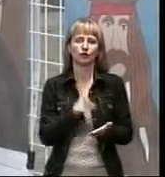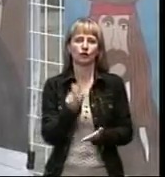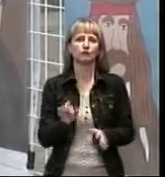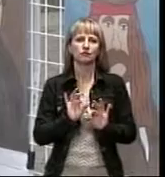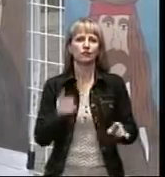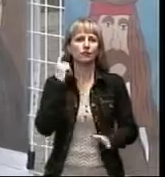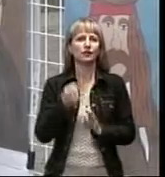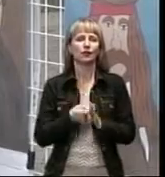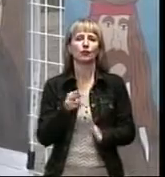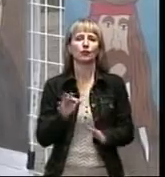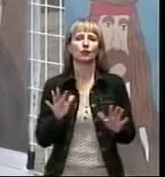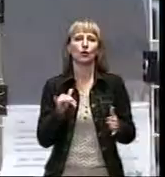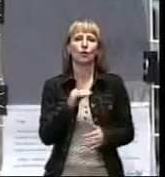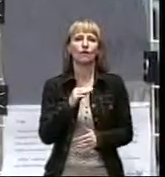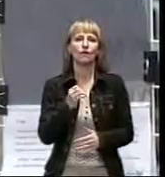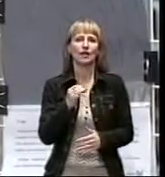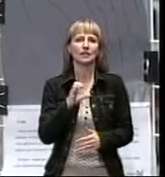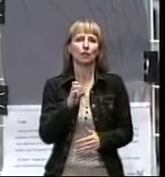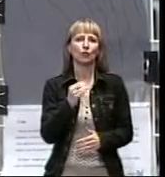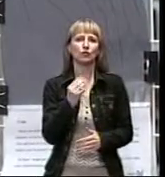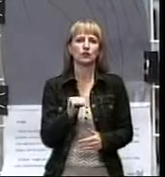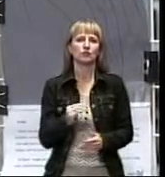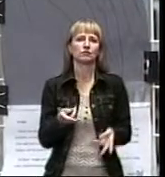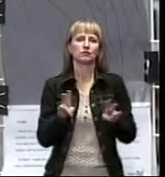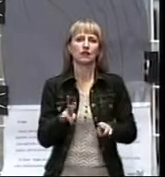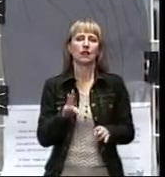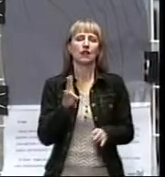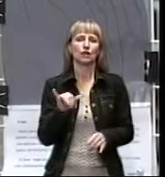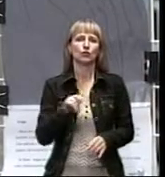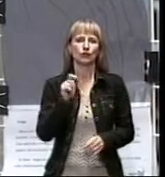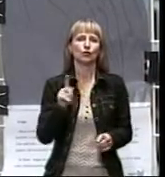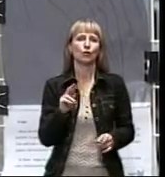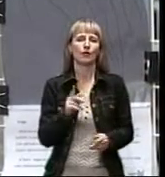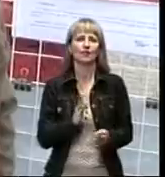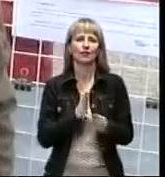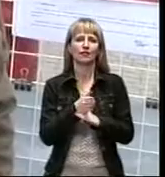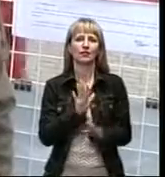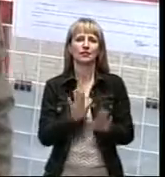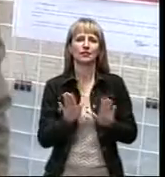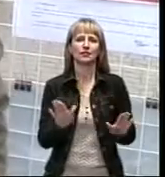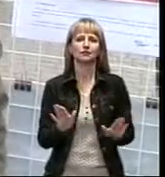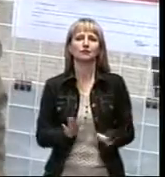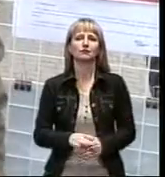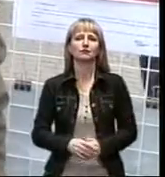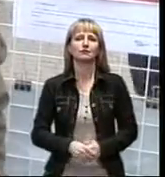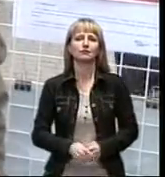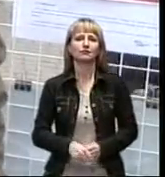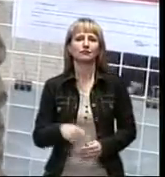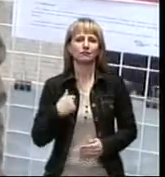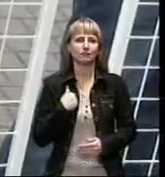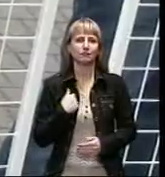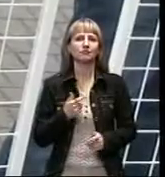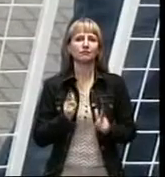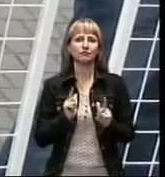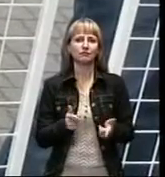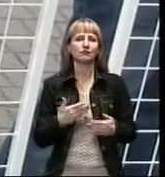розповідають, дізнались про події у Фейсбуці та залишились на вікенд у місті, щоб відвідати виставку. Ну, ми поділяємо цю думку, так, він має